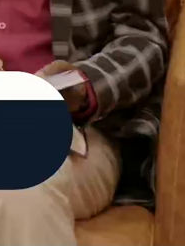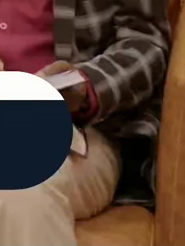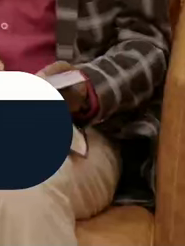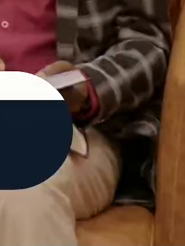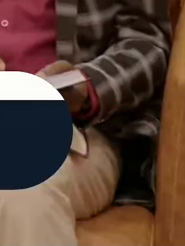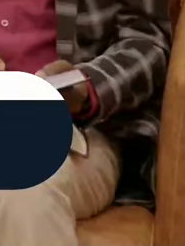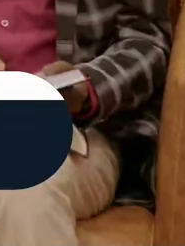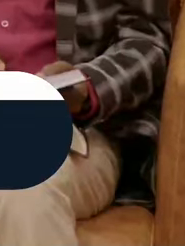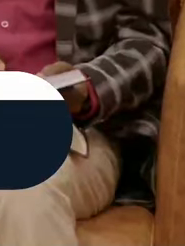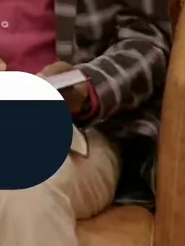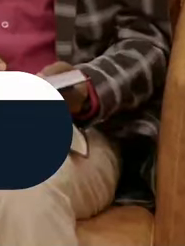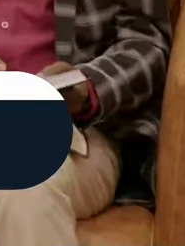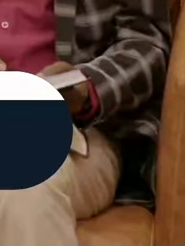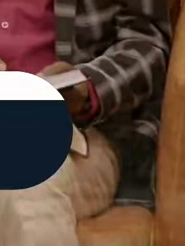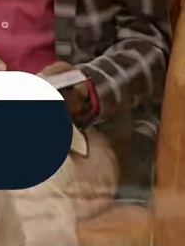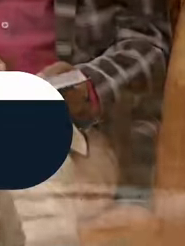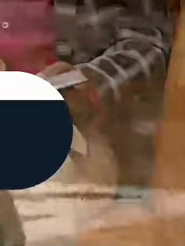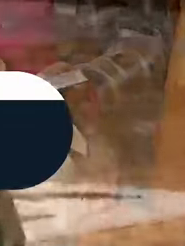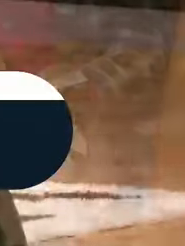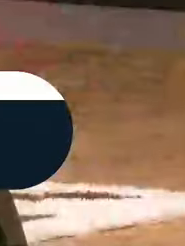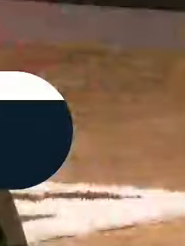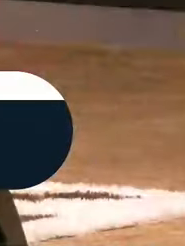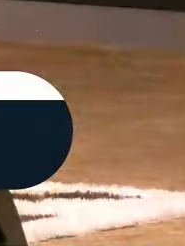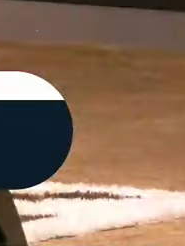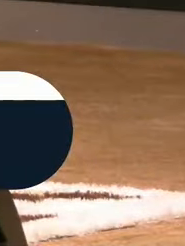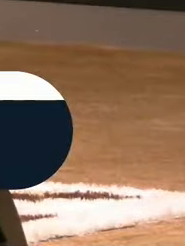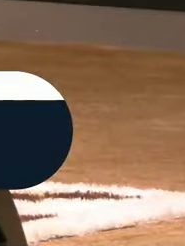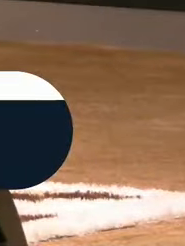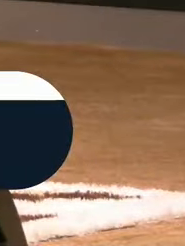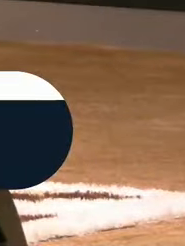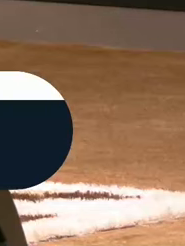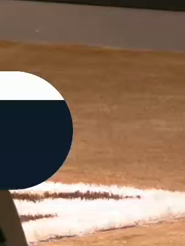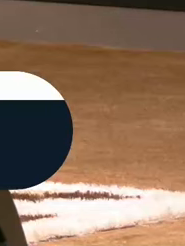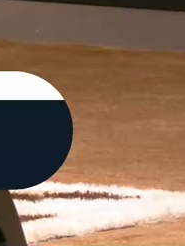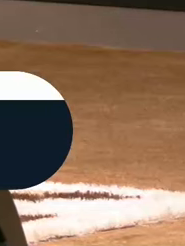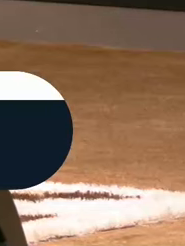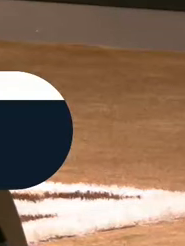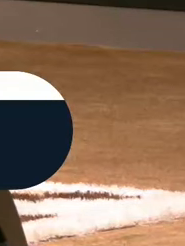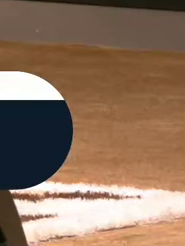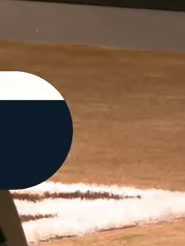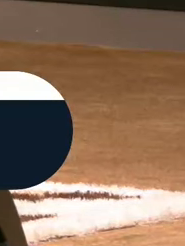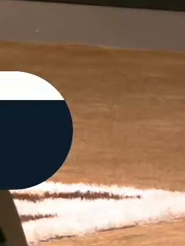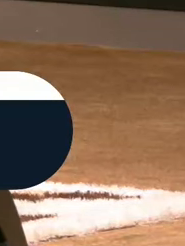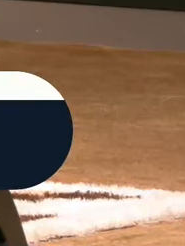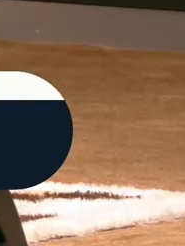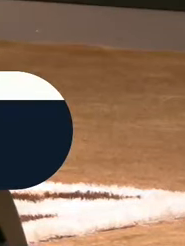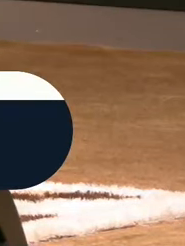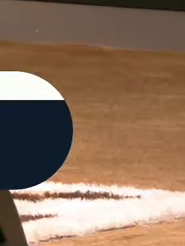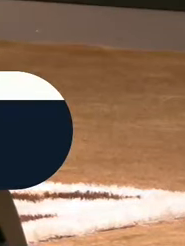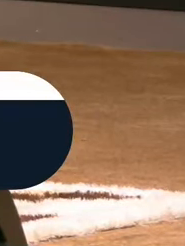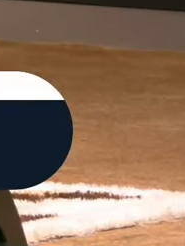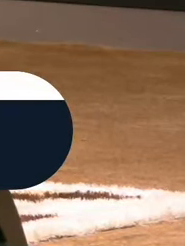transformatrice alors il y a des gens qui ne savent pas que la grâce transforme il croit que la